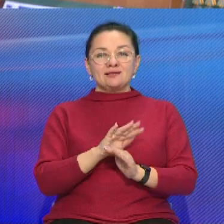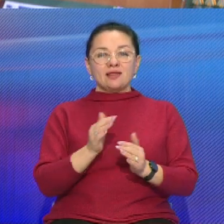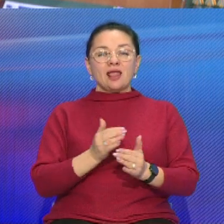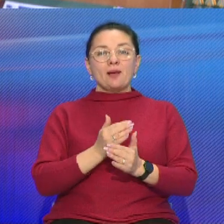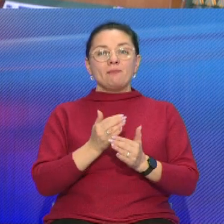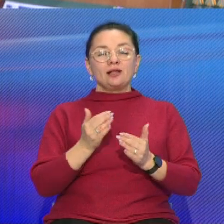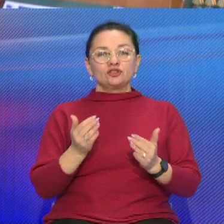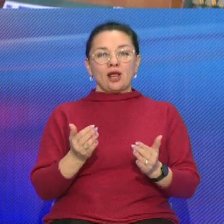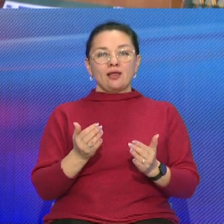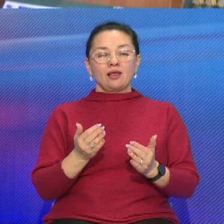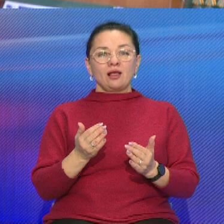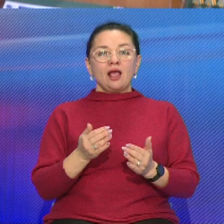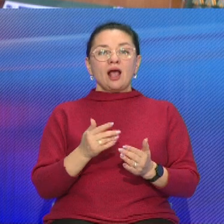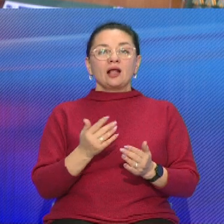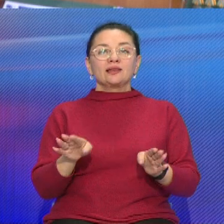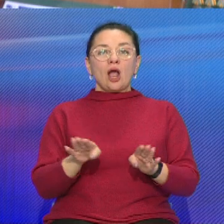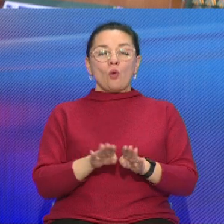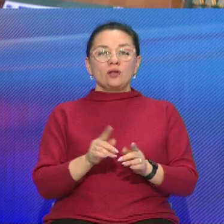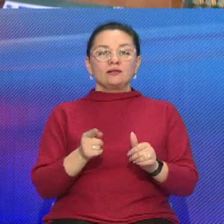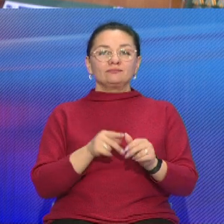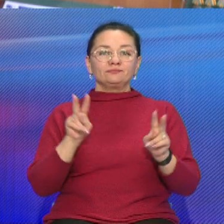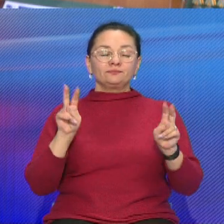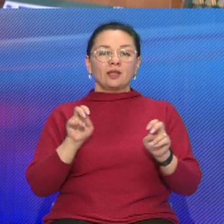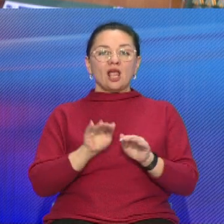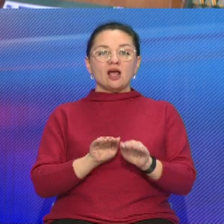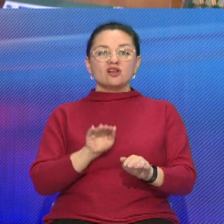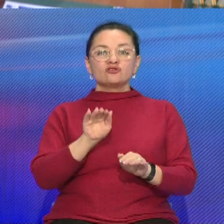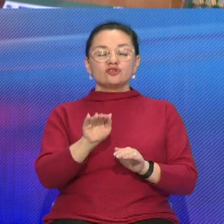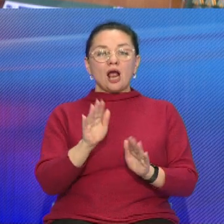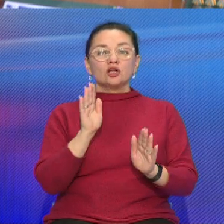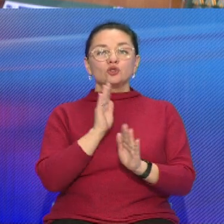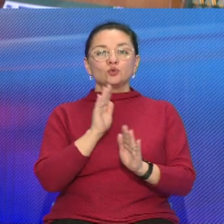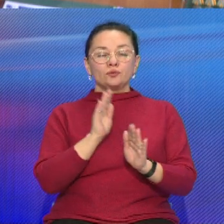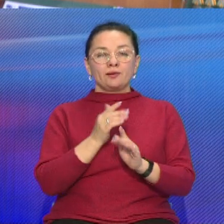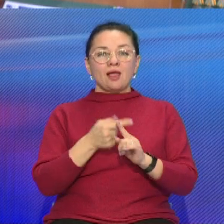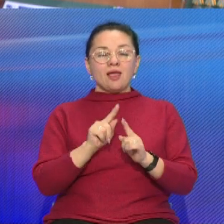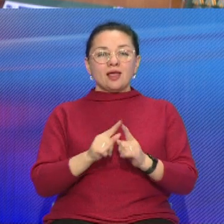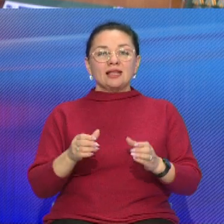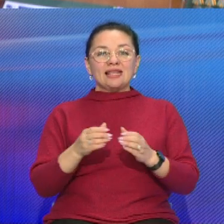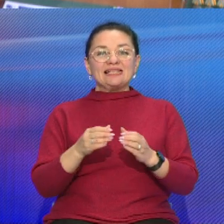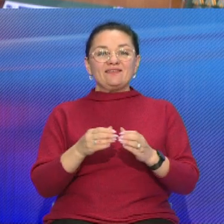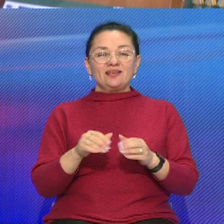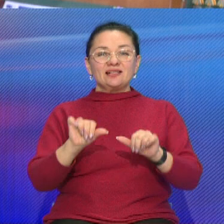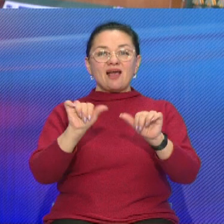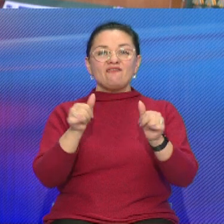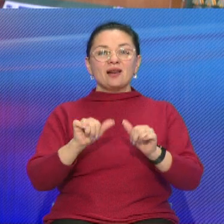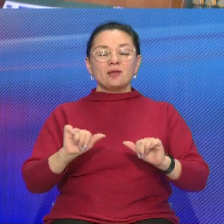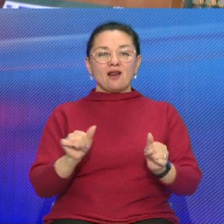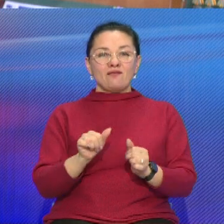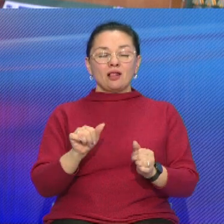быть, какая-то шаг судьбы. Потому что данная дивизия формировалась именно в Татарстане.